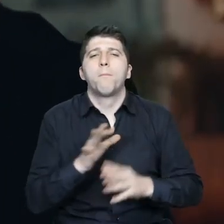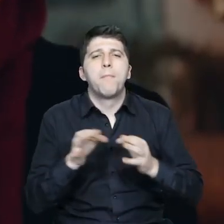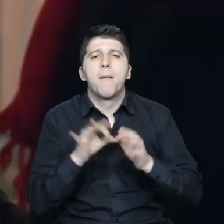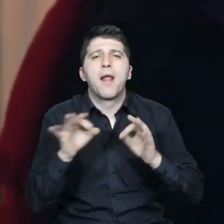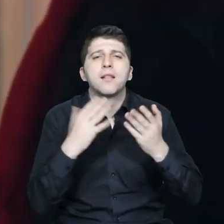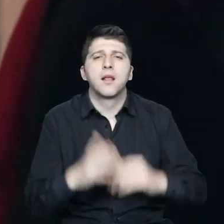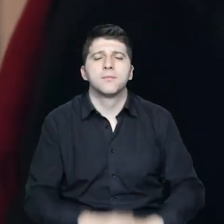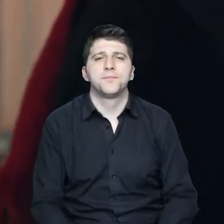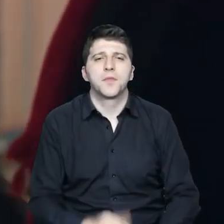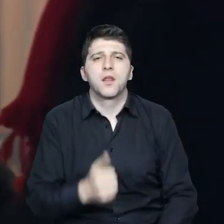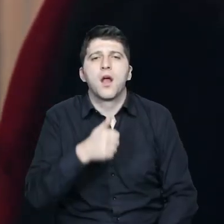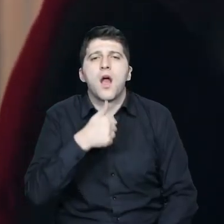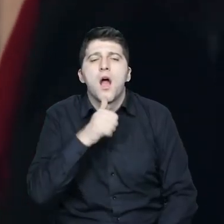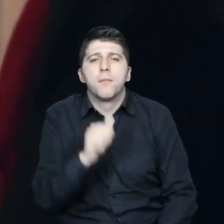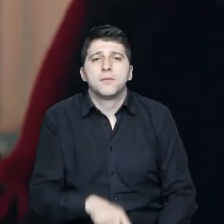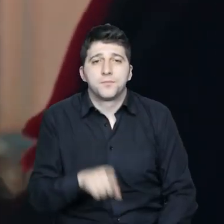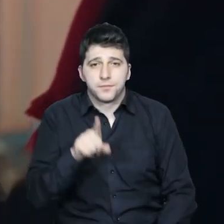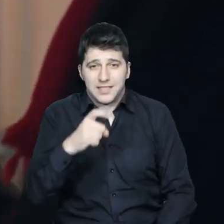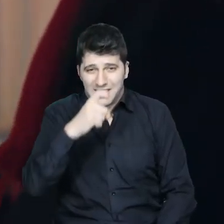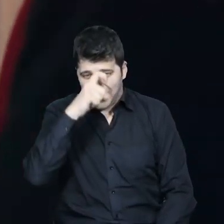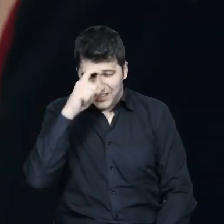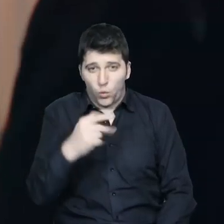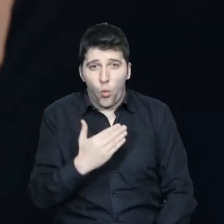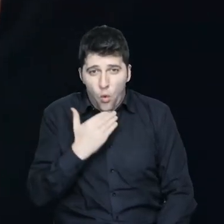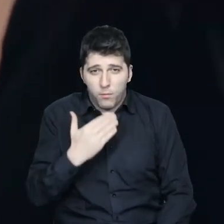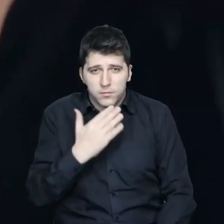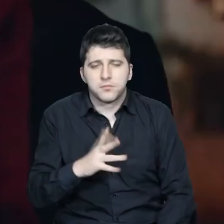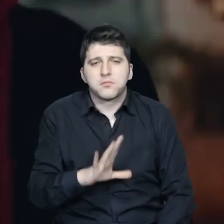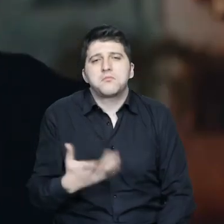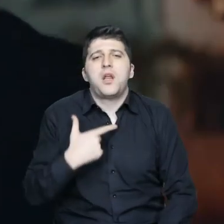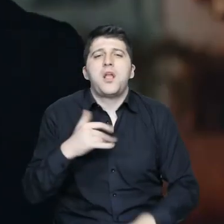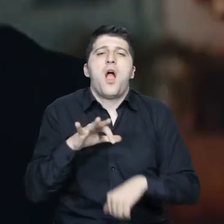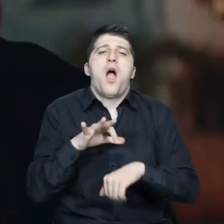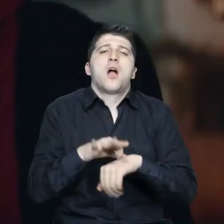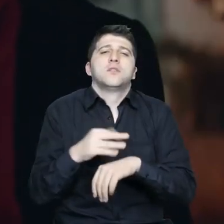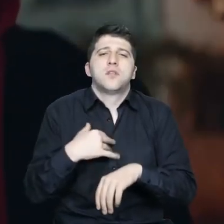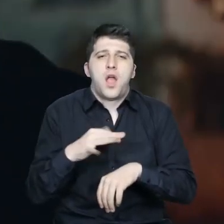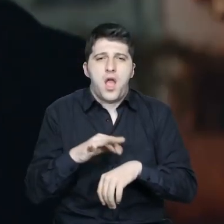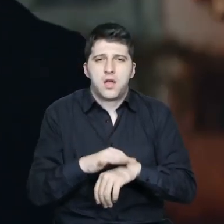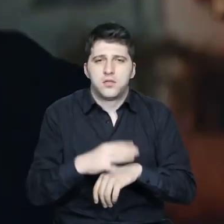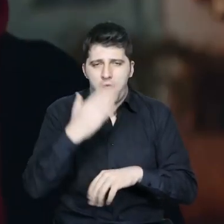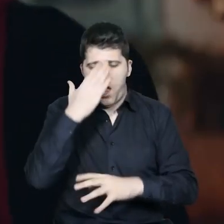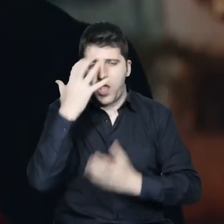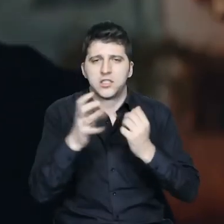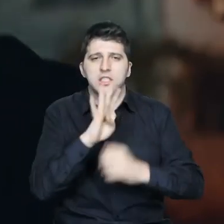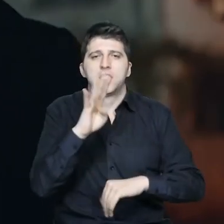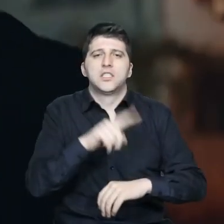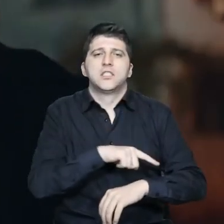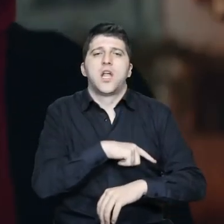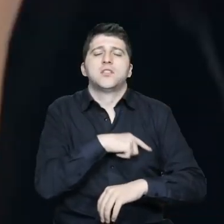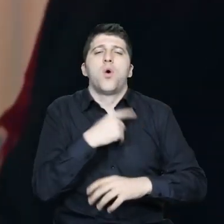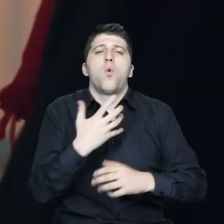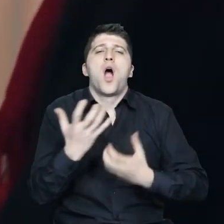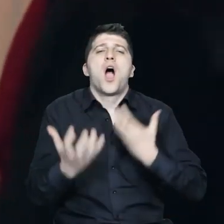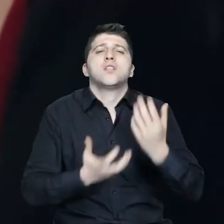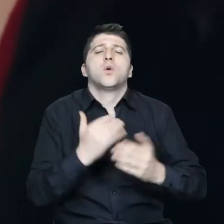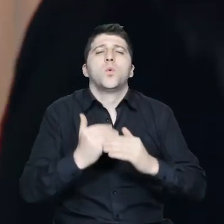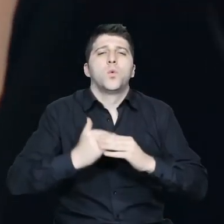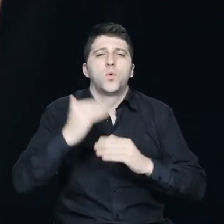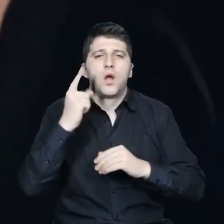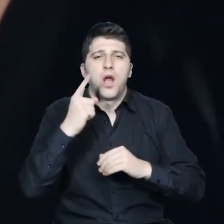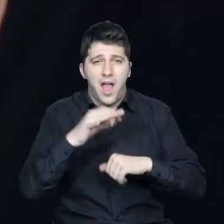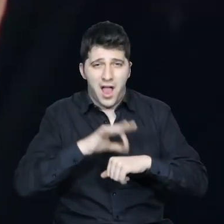o? Abi böyle ısınamazsak zaten tertemiz hasta oluruz. Ateş sana olur 40 derece. Böyle cayır cayır yanarız. Bir de